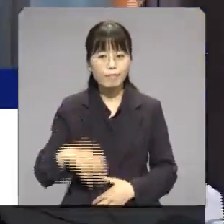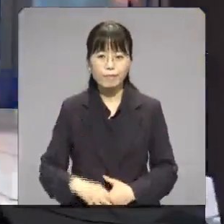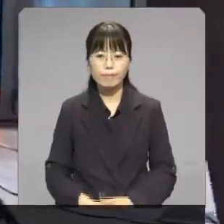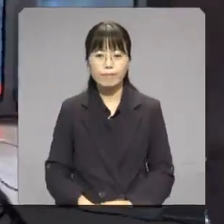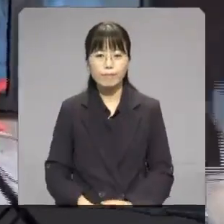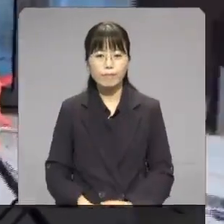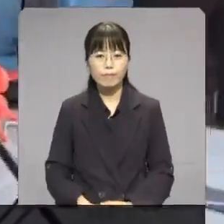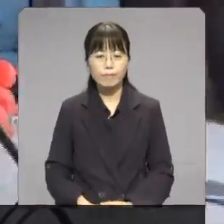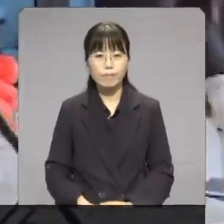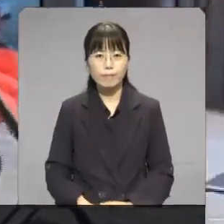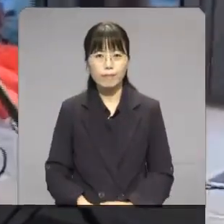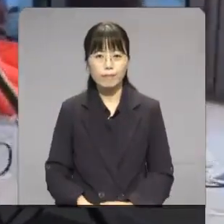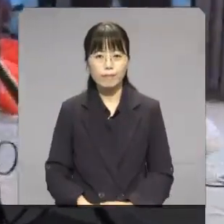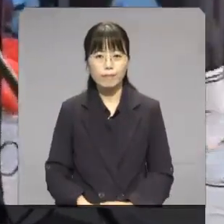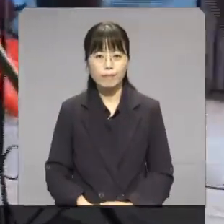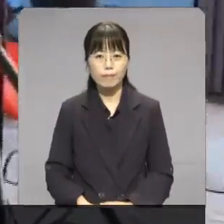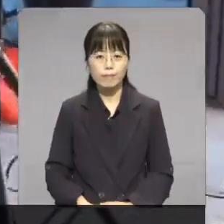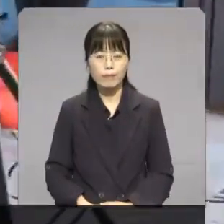생각합니다.